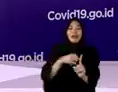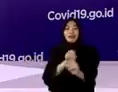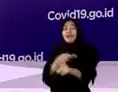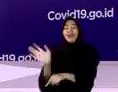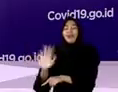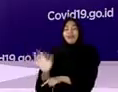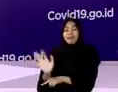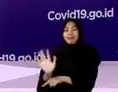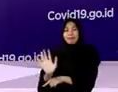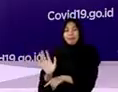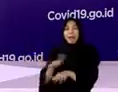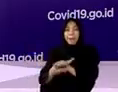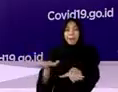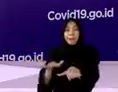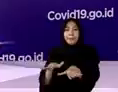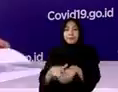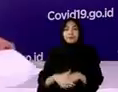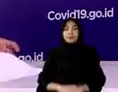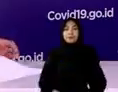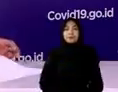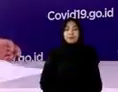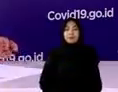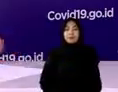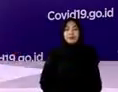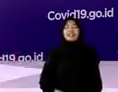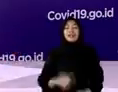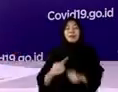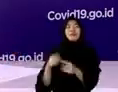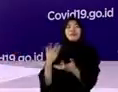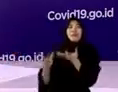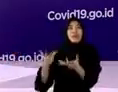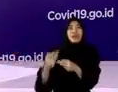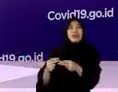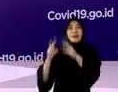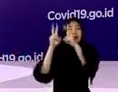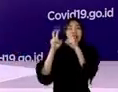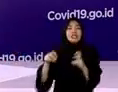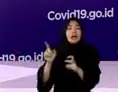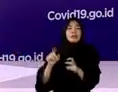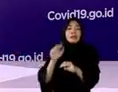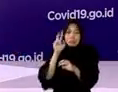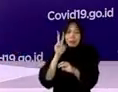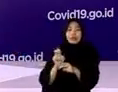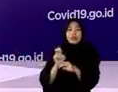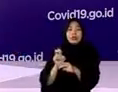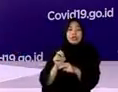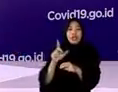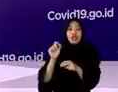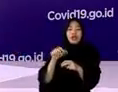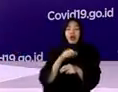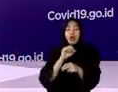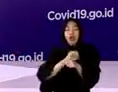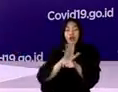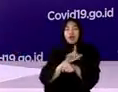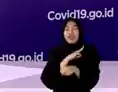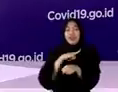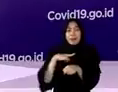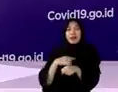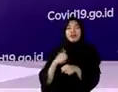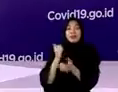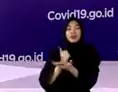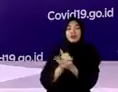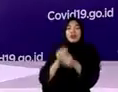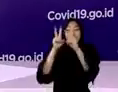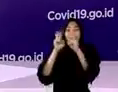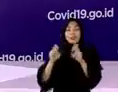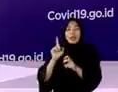sekitarnya. Meski masih dibutuhkan penelitian lebih jauh terkait long COVID untuk memahami efek jangka